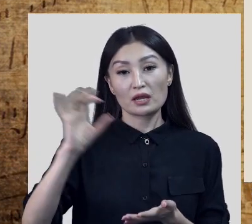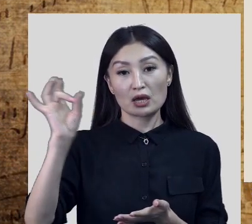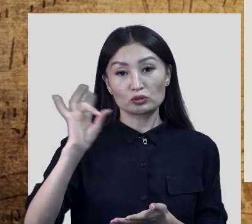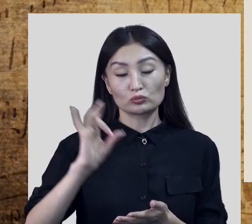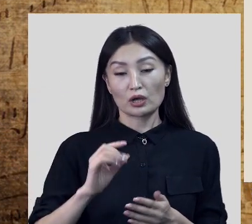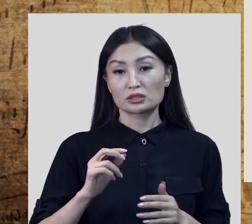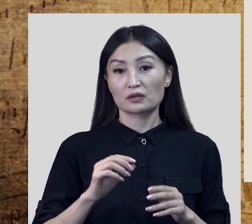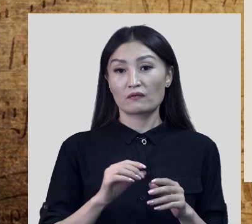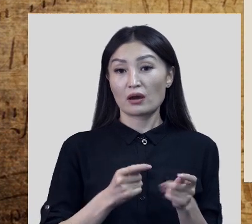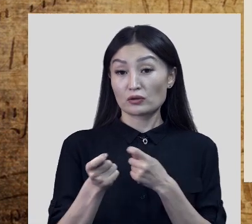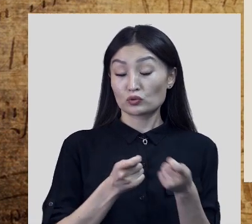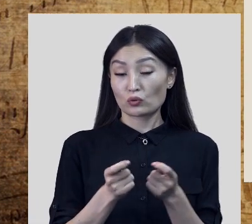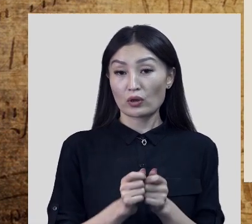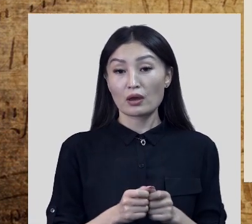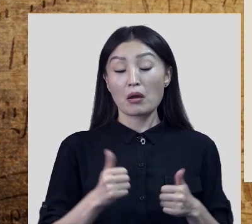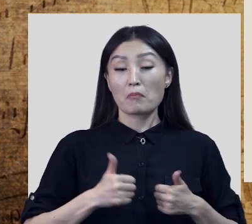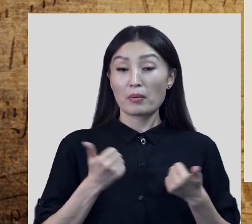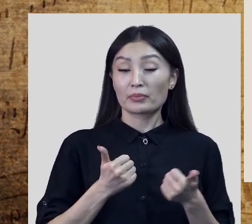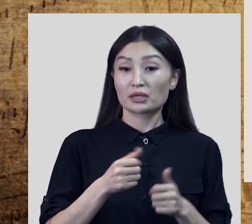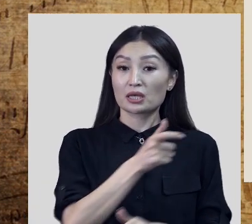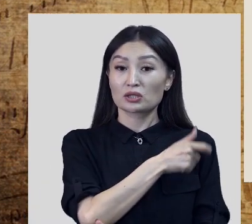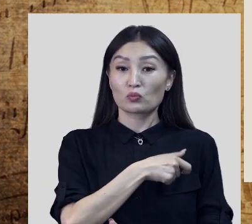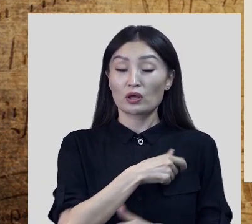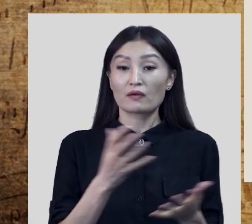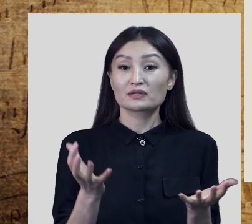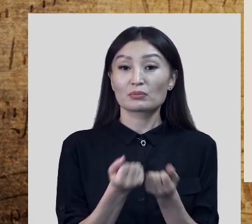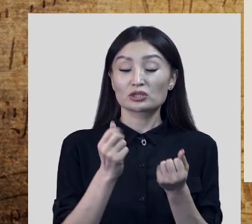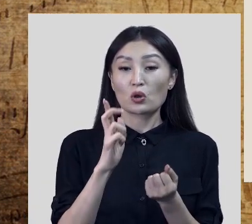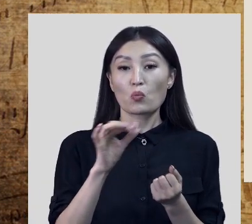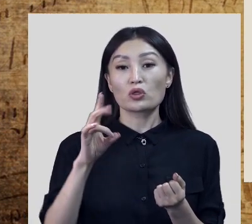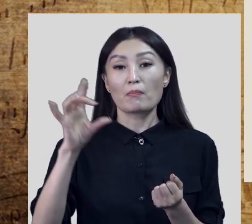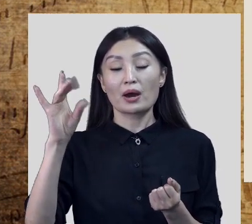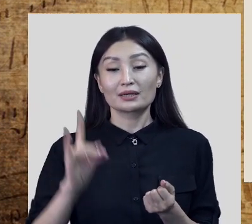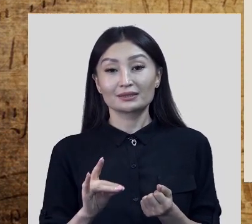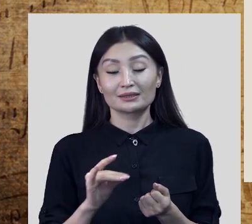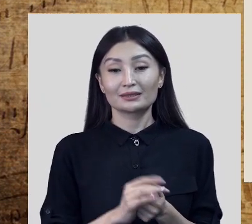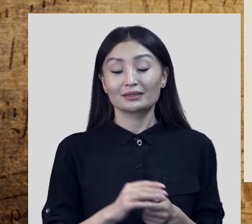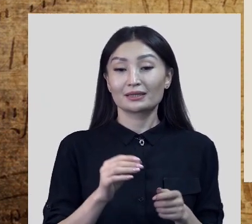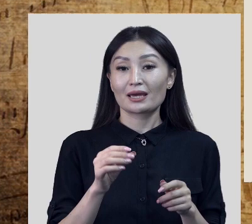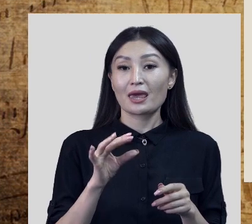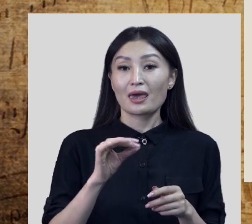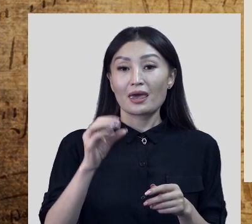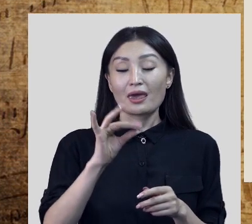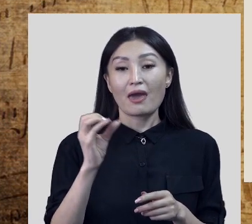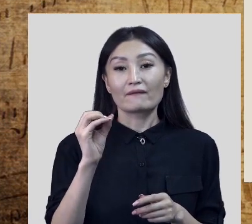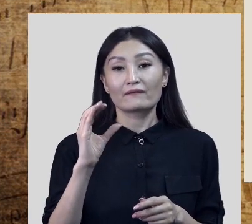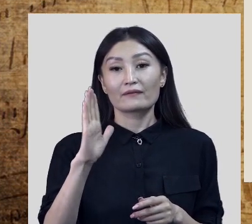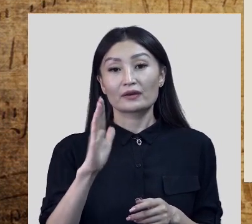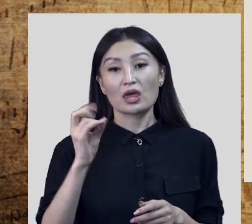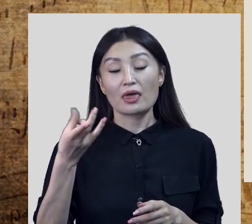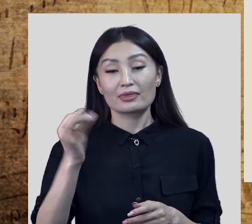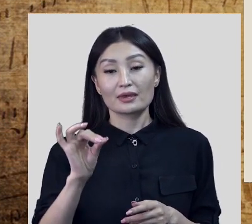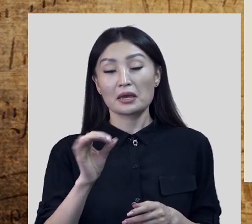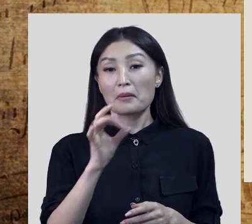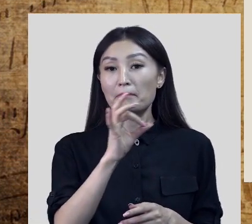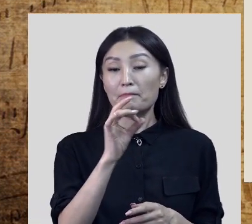франции попытки проправительственных депутатов спасти бонапарте ски режим форме регентства императрицы евгений при